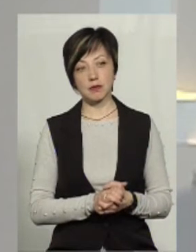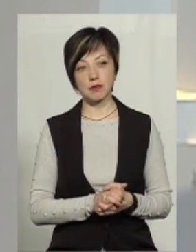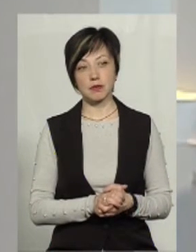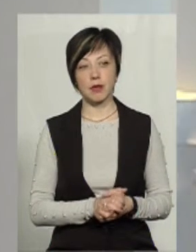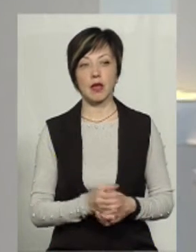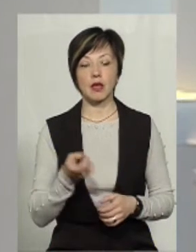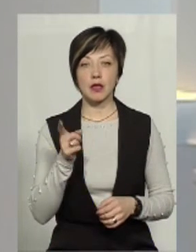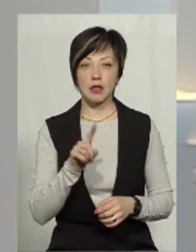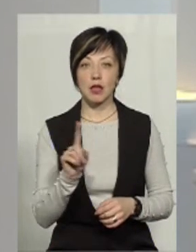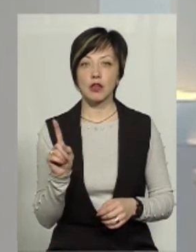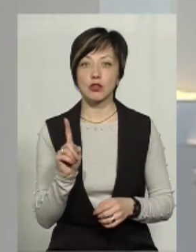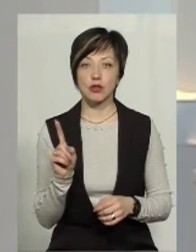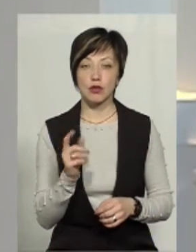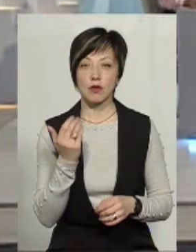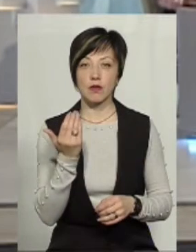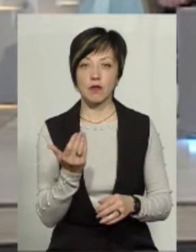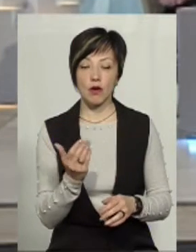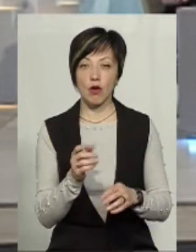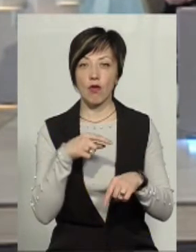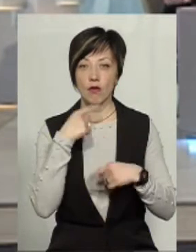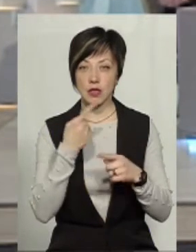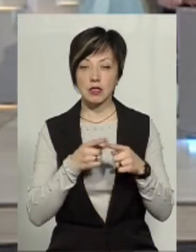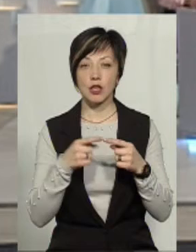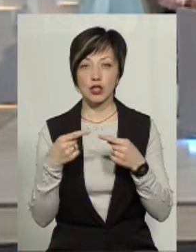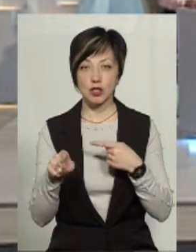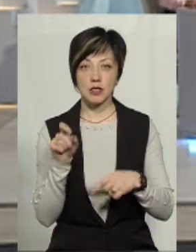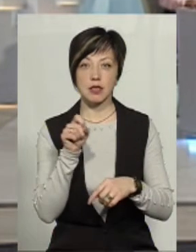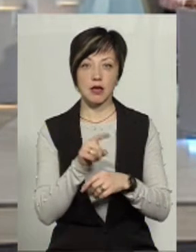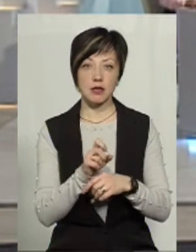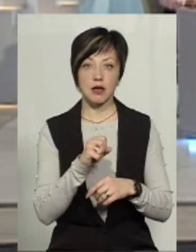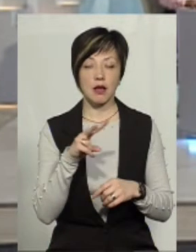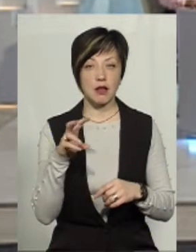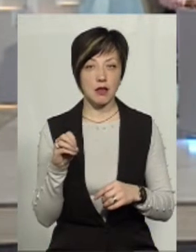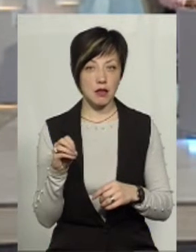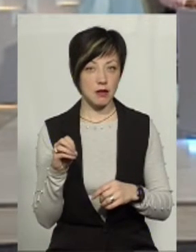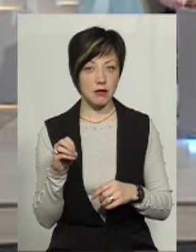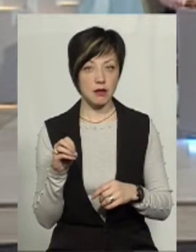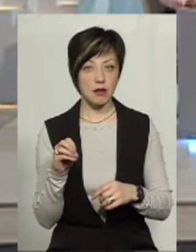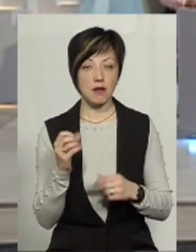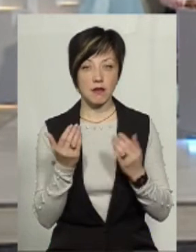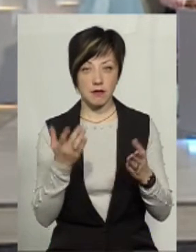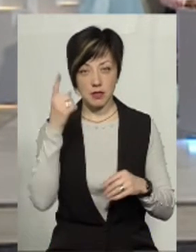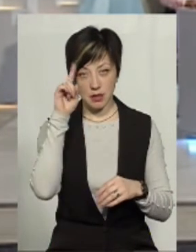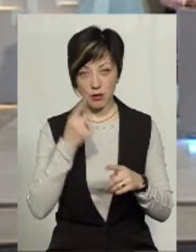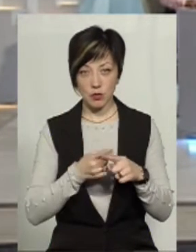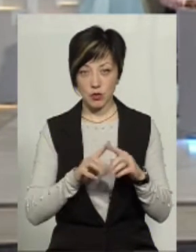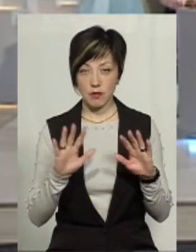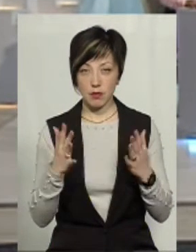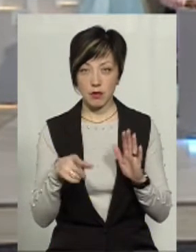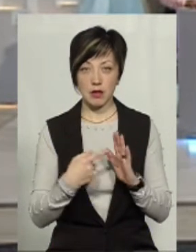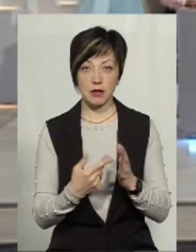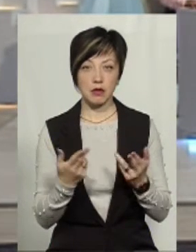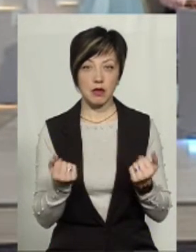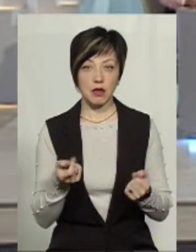Це саме те, що ви говорили. Це інший заказник, але також загальнодержавного значення. Так. Ви знаєте про цей випадок? Так,